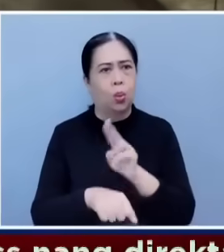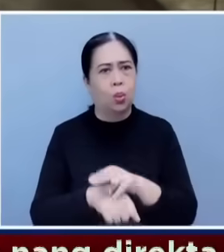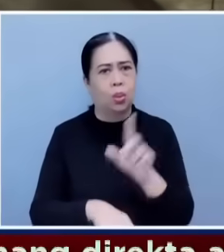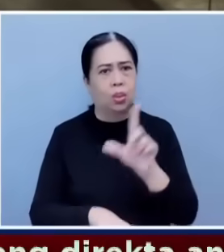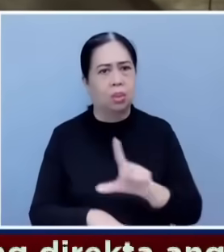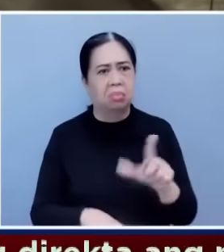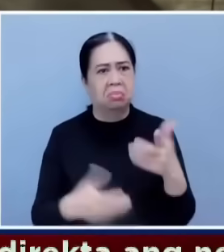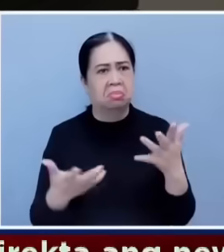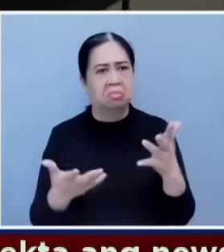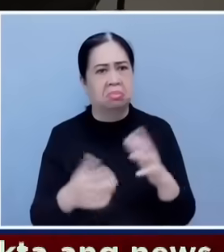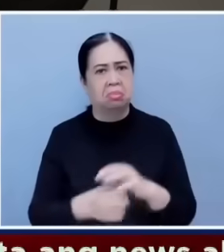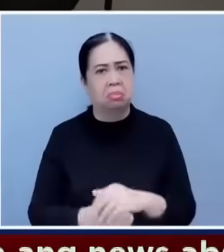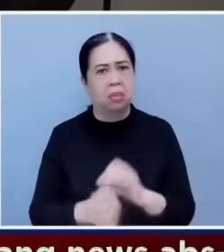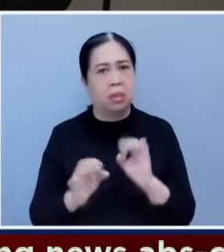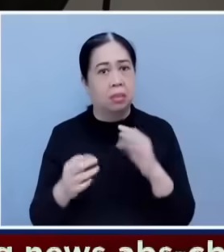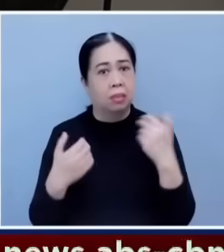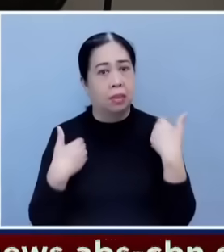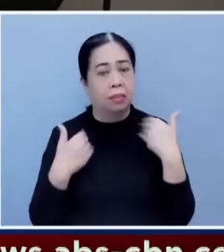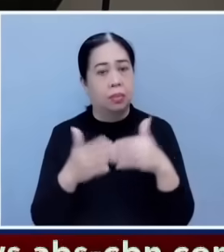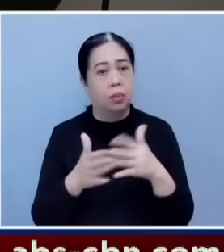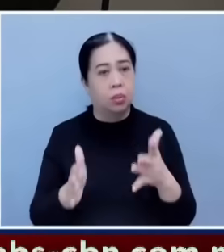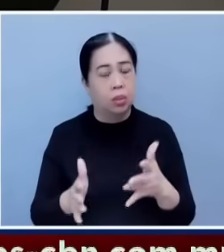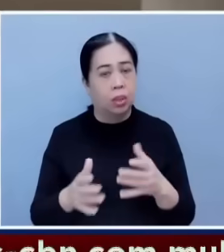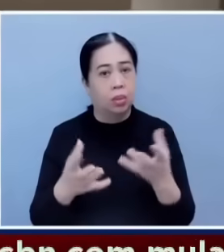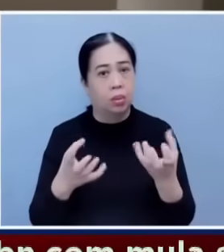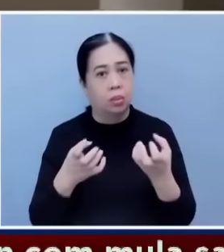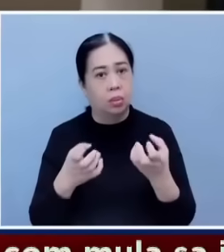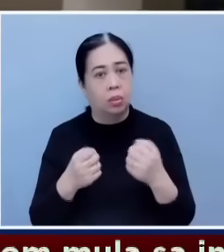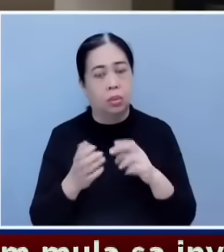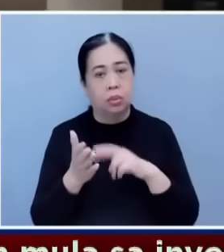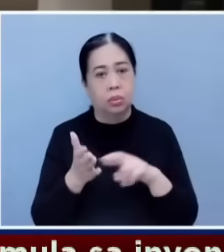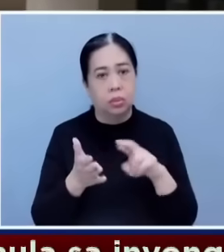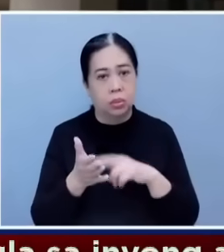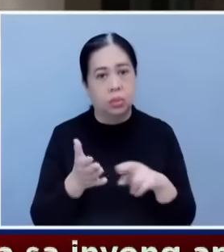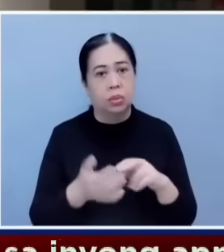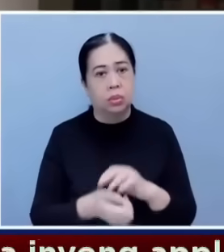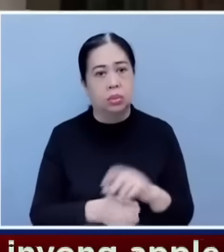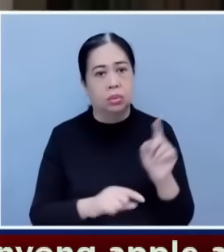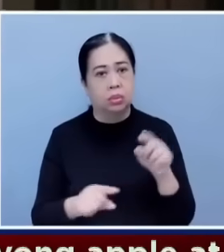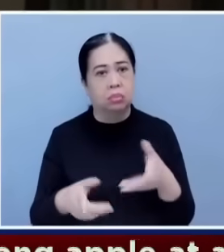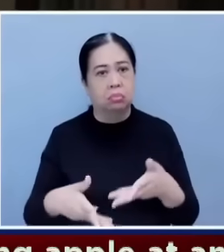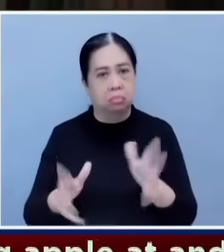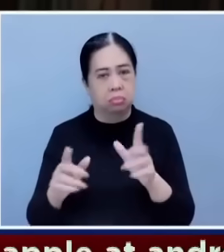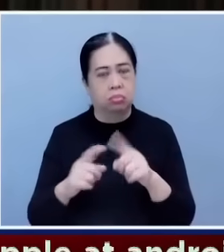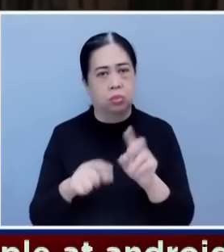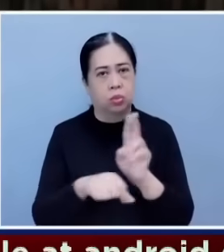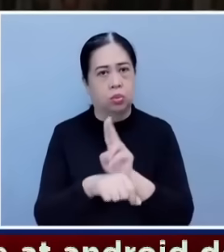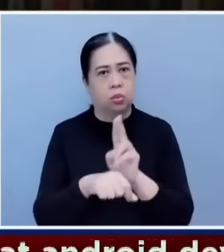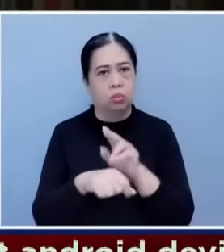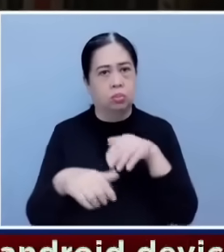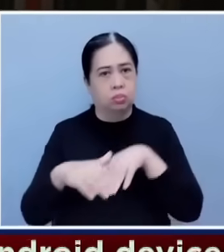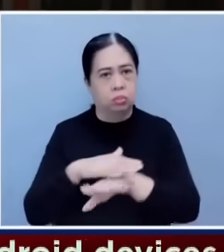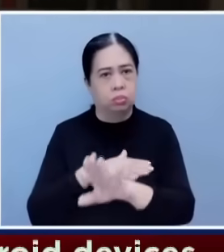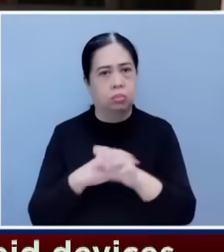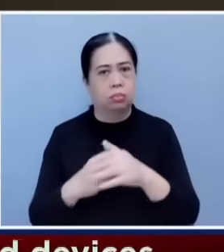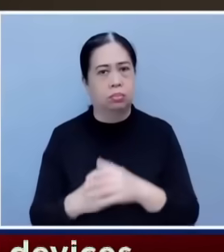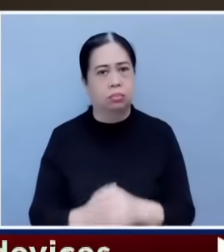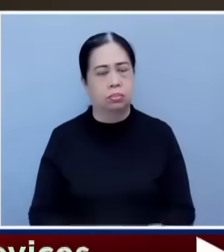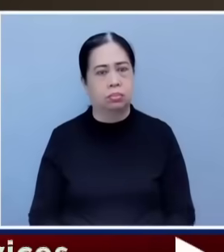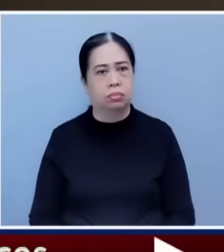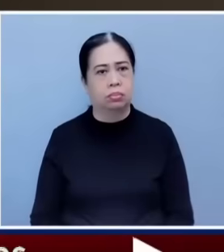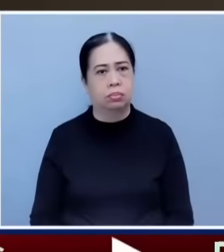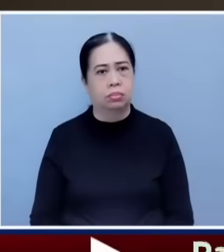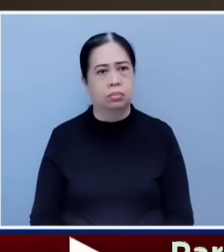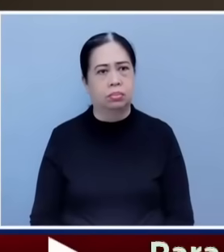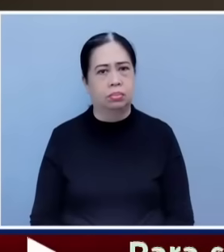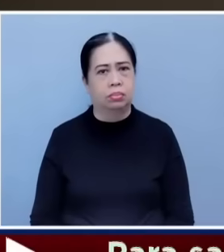Pag mayroon pong estudyanteng mag... Research? Opo, dito po namin pinapapasok. Hindi rin naman po ito magalat. Gawa